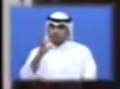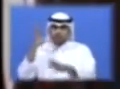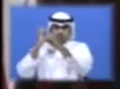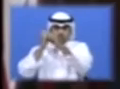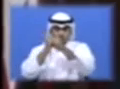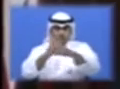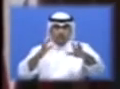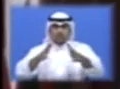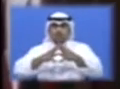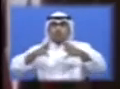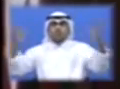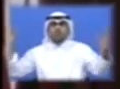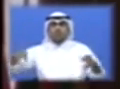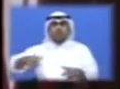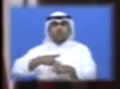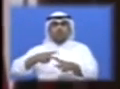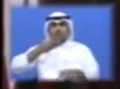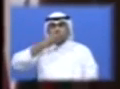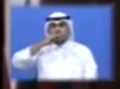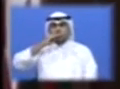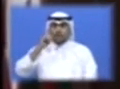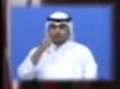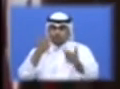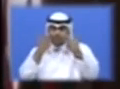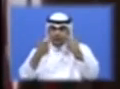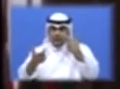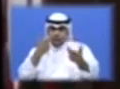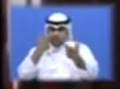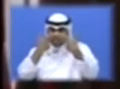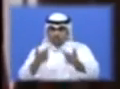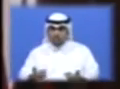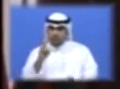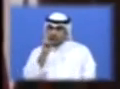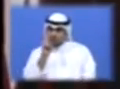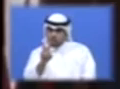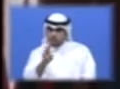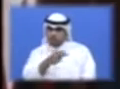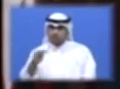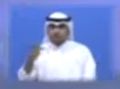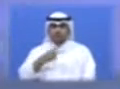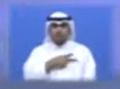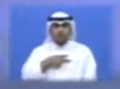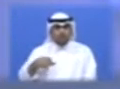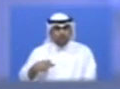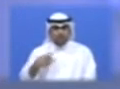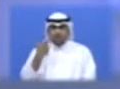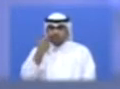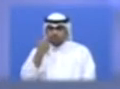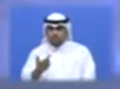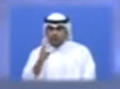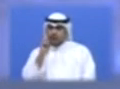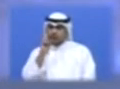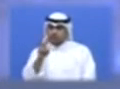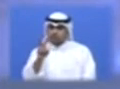لا سيما على صعيد فصل السلطات وأعمال الرقابة البرلمانية، مشيرا في هذا الصدد إلى المؤتمر 20 للاتحاد البرلماني